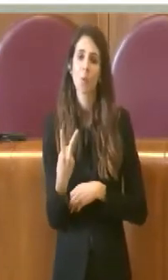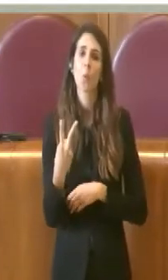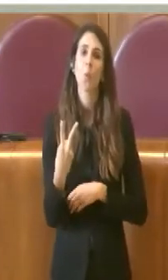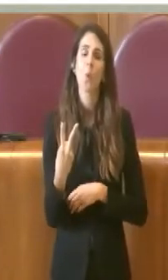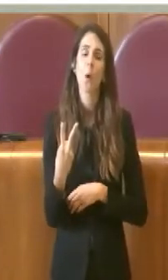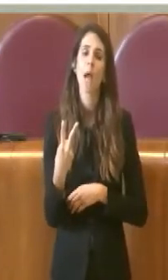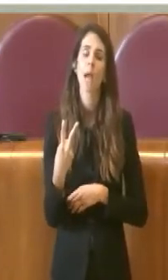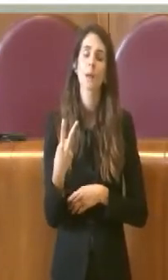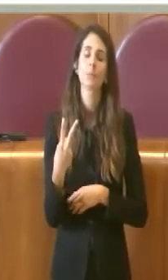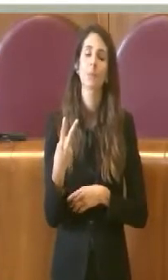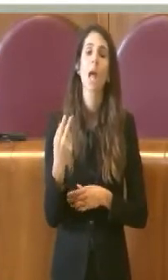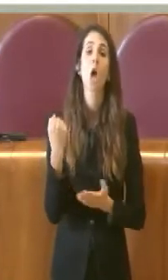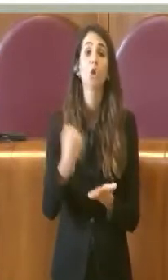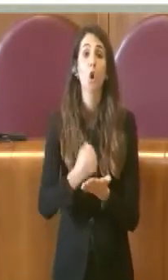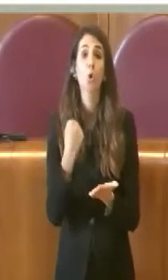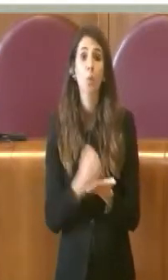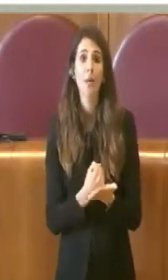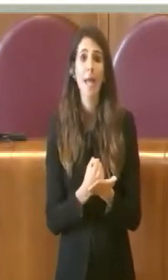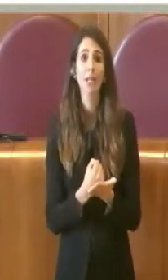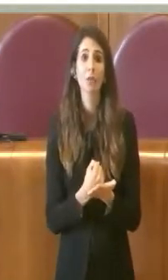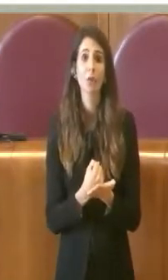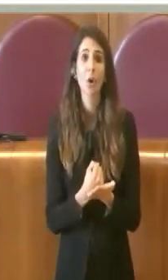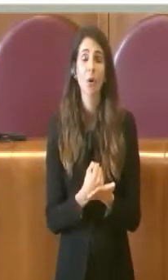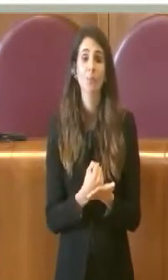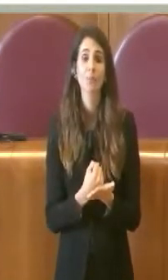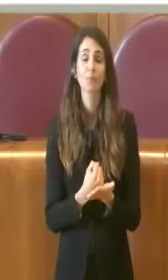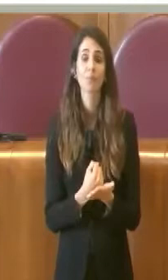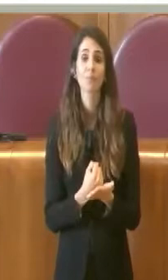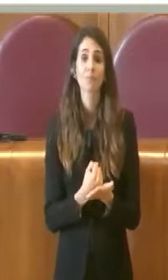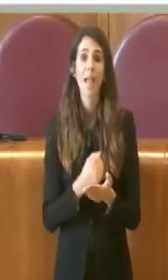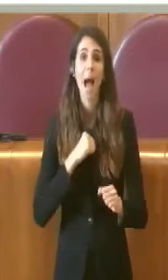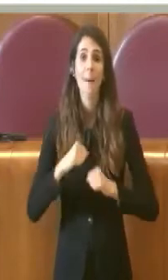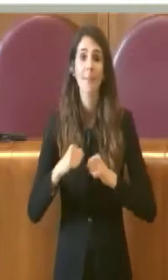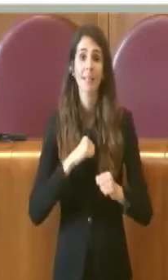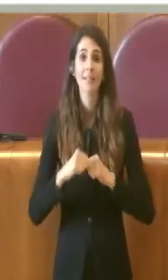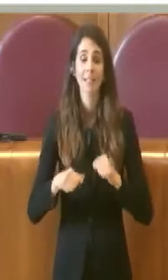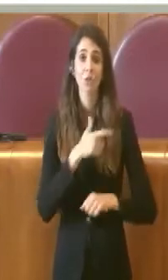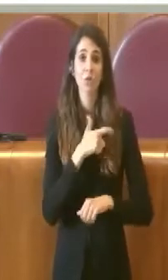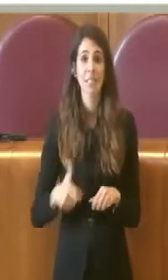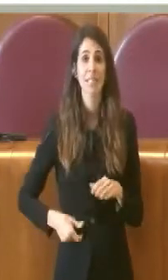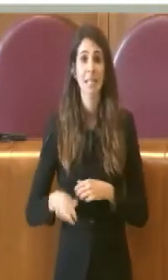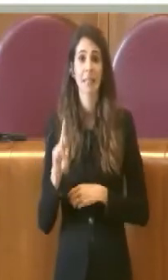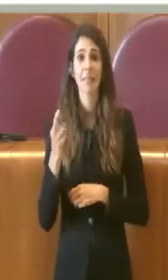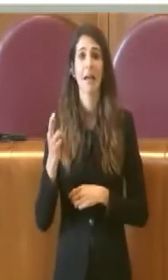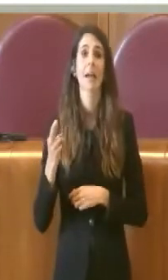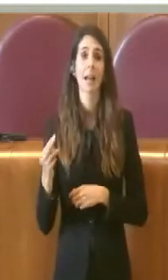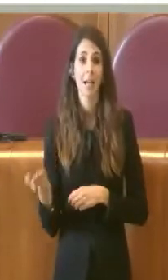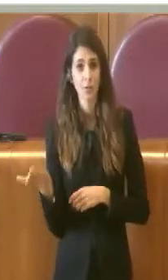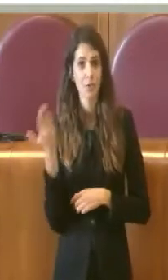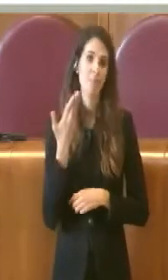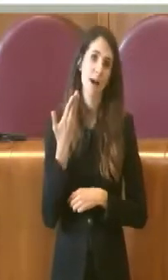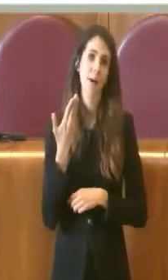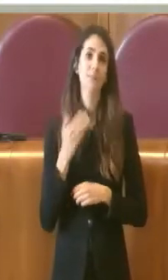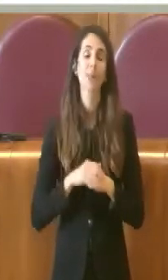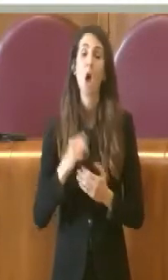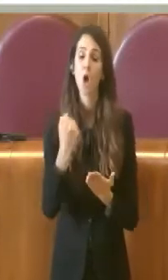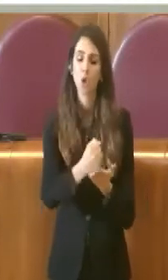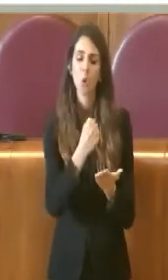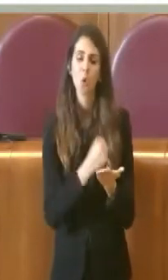documento inchioda amministrazione Raggi. Ma allora andiamolo a leggere quel documento. Il documento, quando parla del